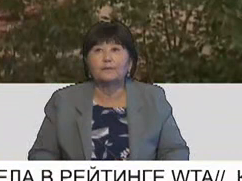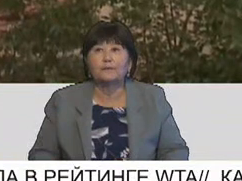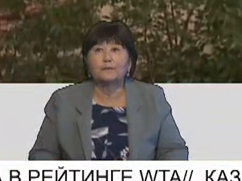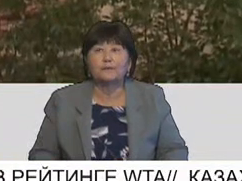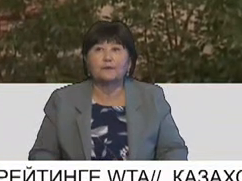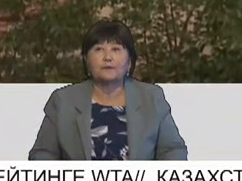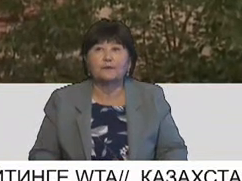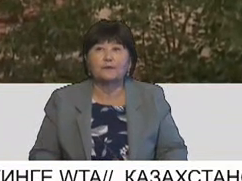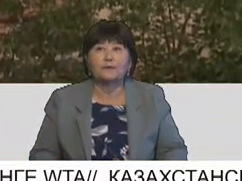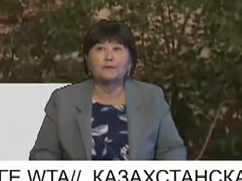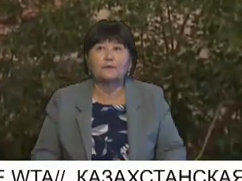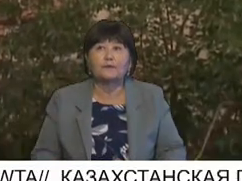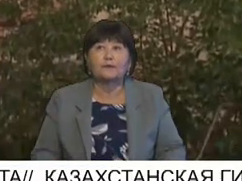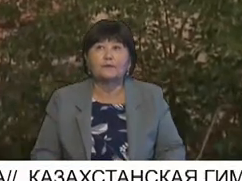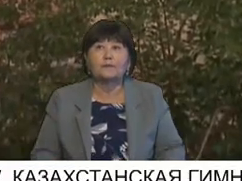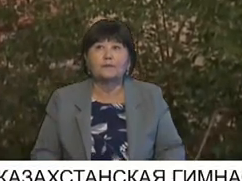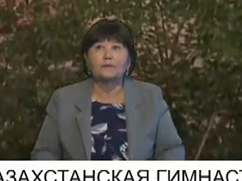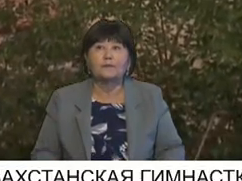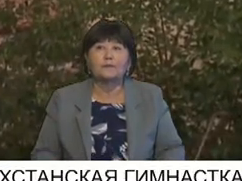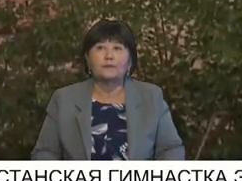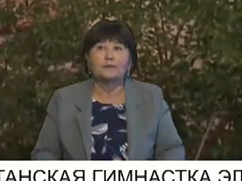галымжан кужаков Турин кужахметова да